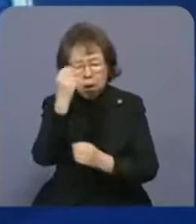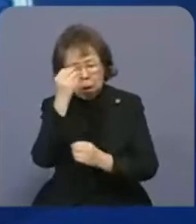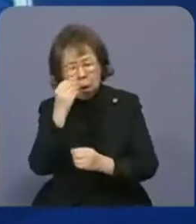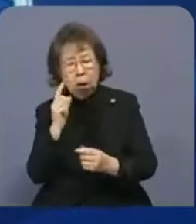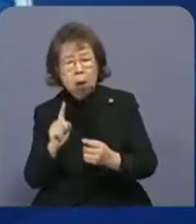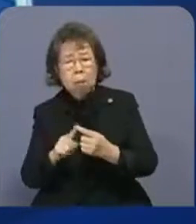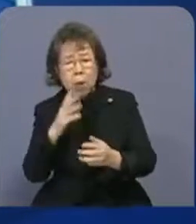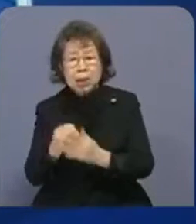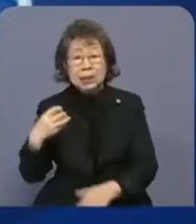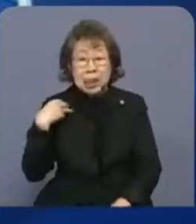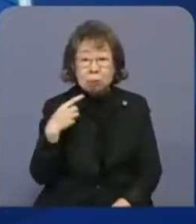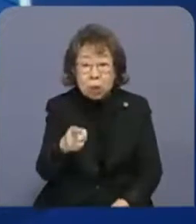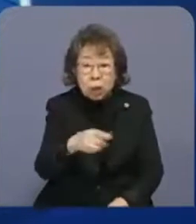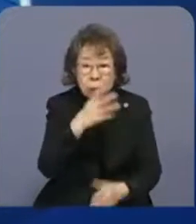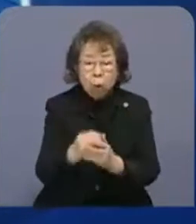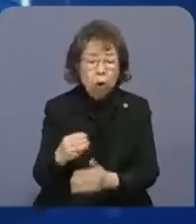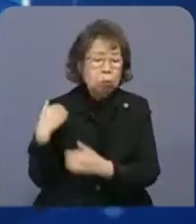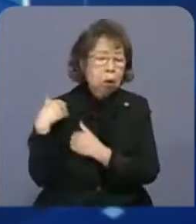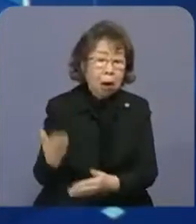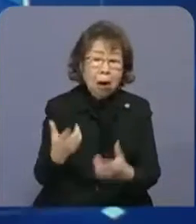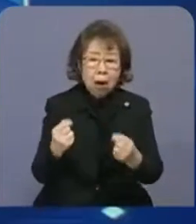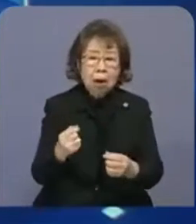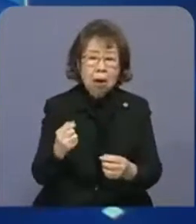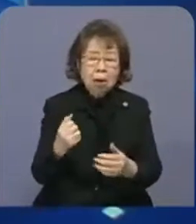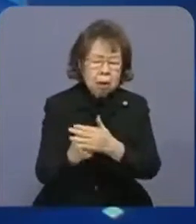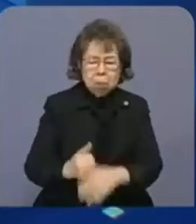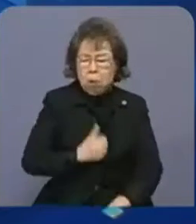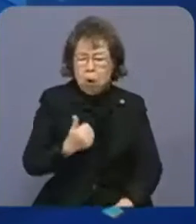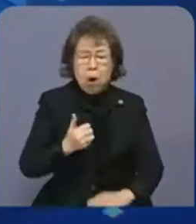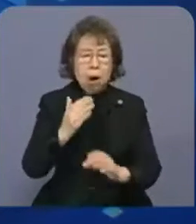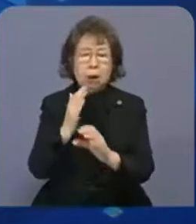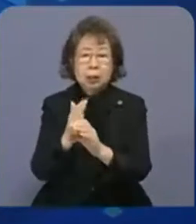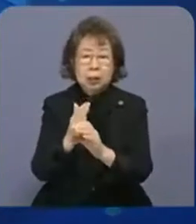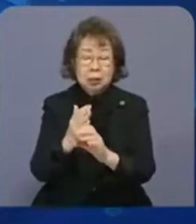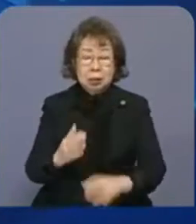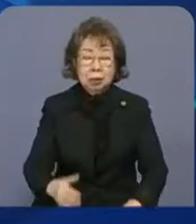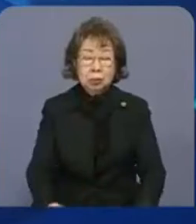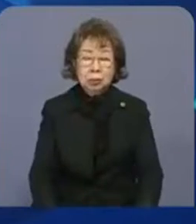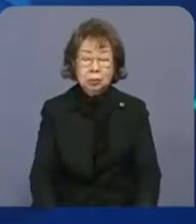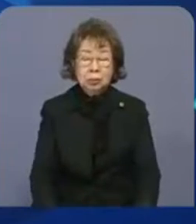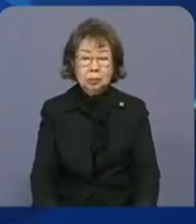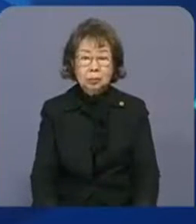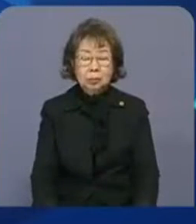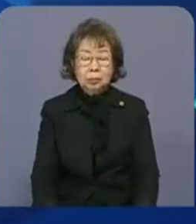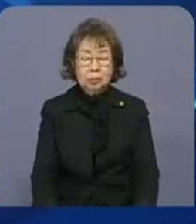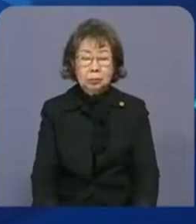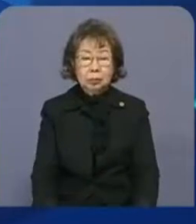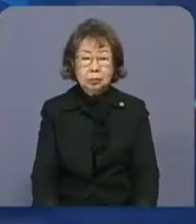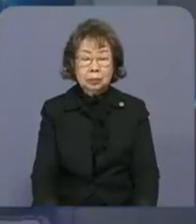책임져야 할 이들이 면죄부를 얻게 됐다 며 반발했습니다 최희재 기세가 보다 옵니다